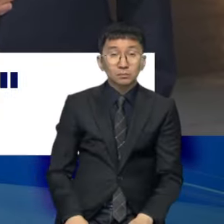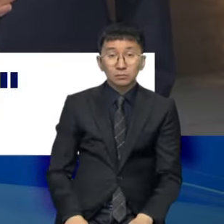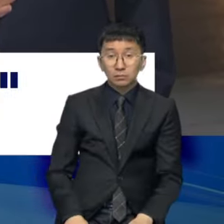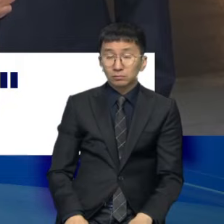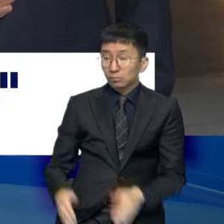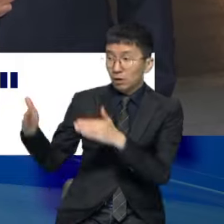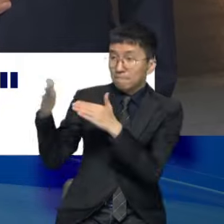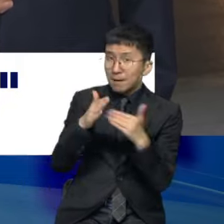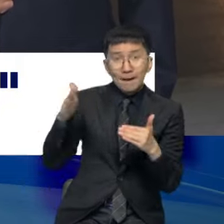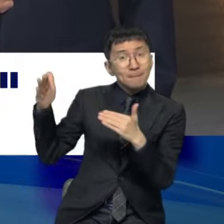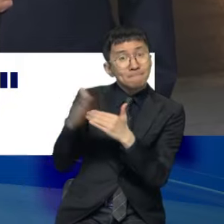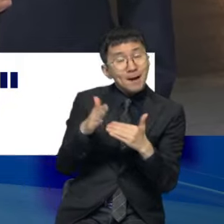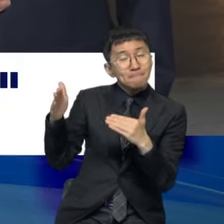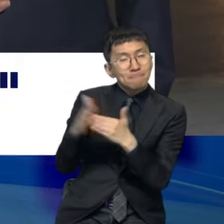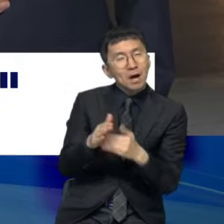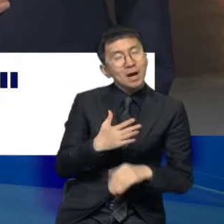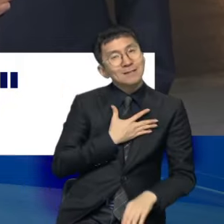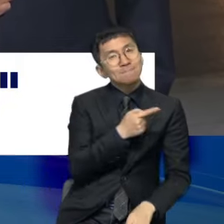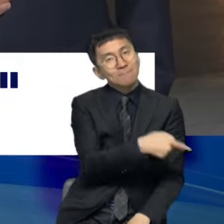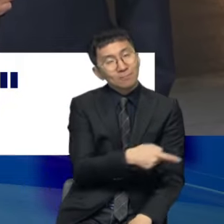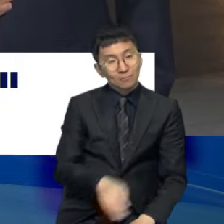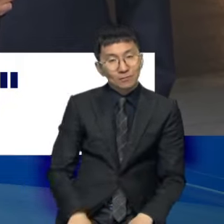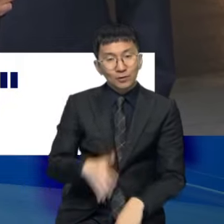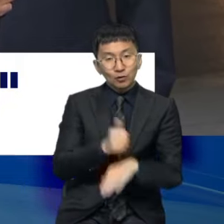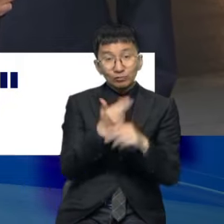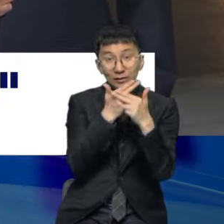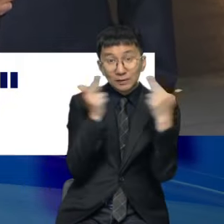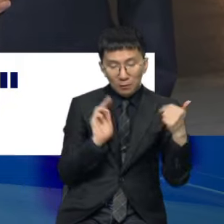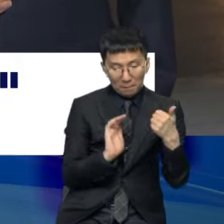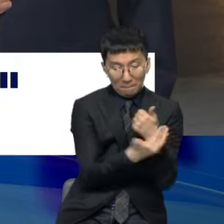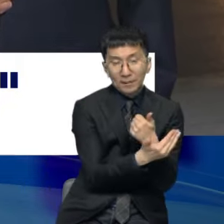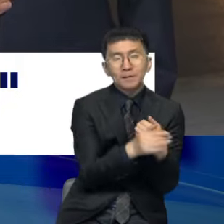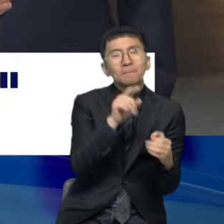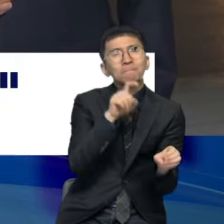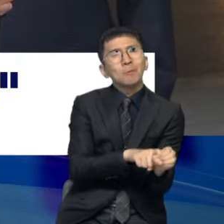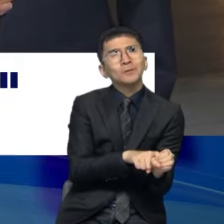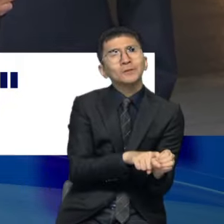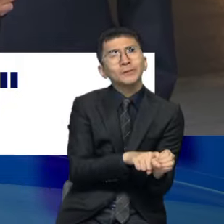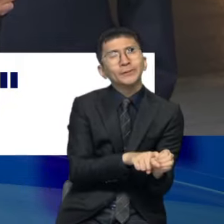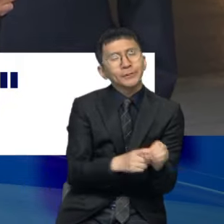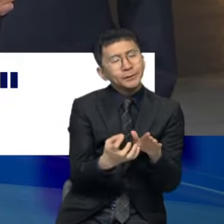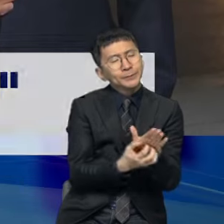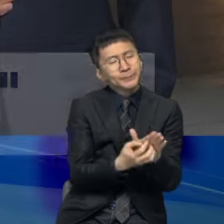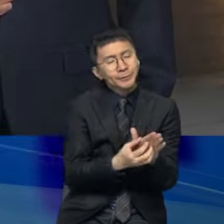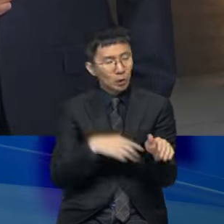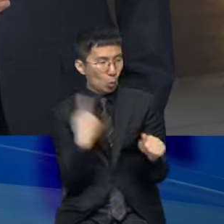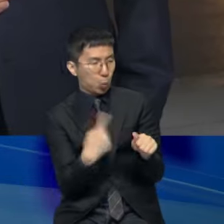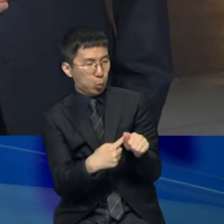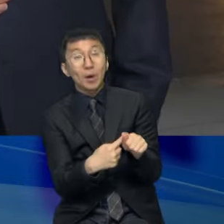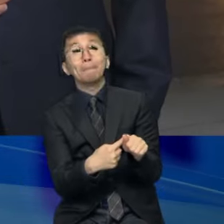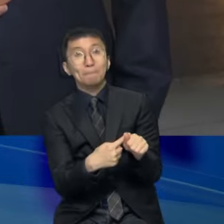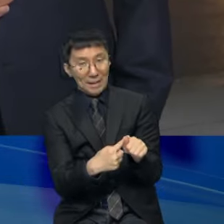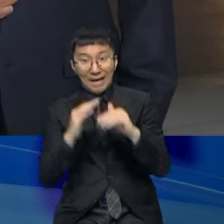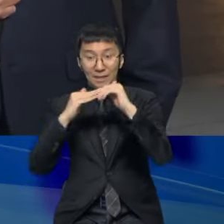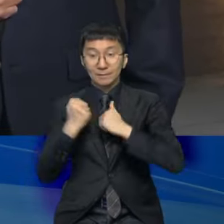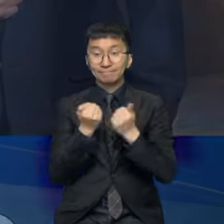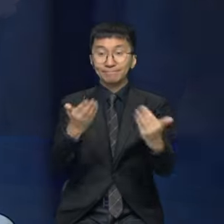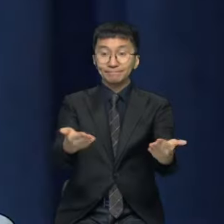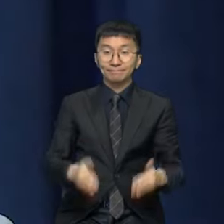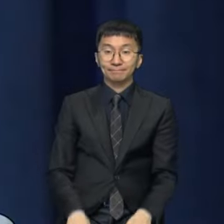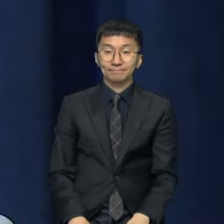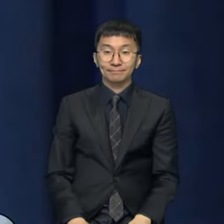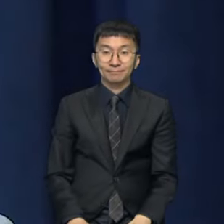행사를 유도해서 이재명 대표 방탄용 특검 청문회에 악용하려는 속셈이냐고 비판했습니다. 들어보시겠습니다.